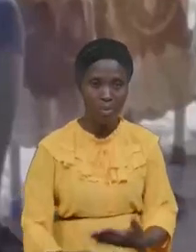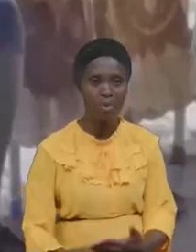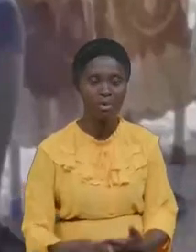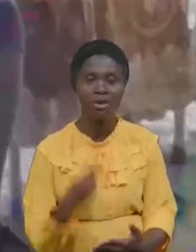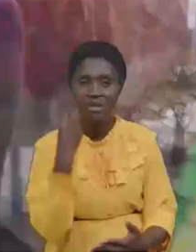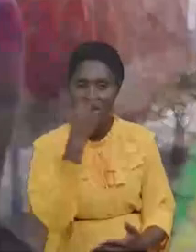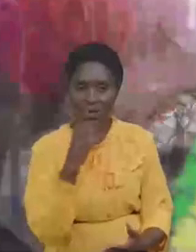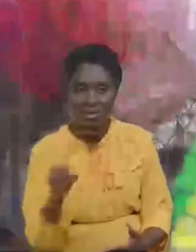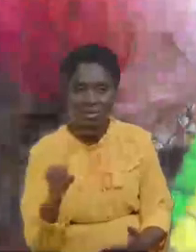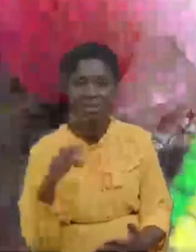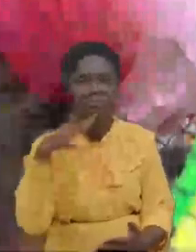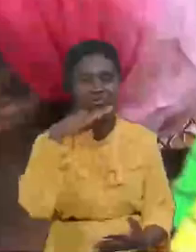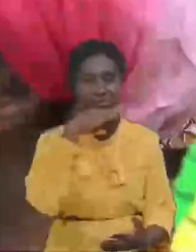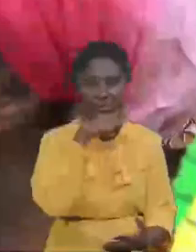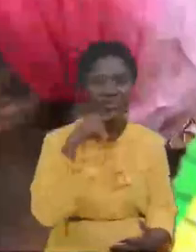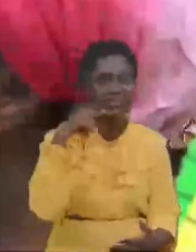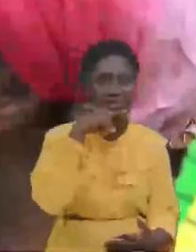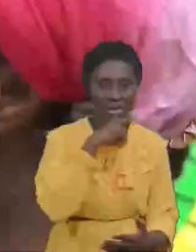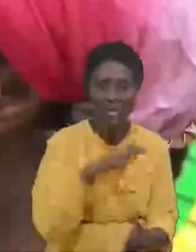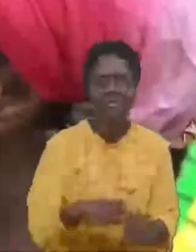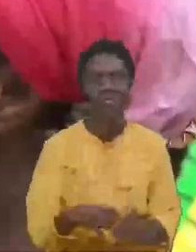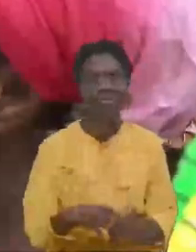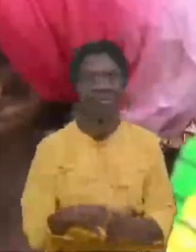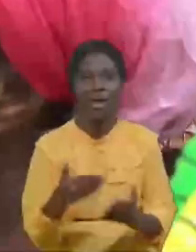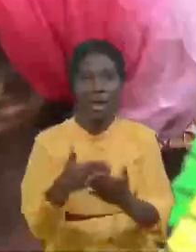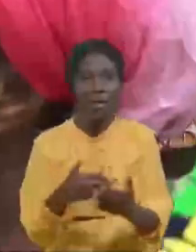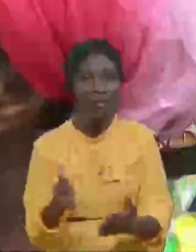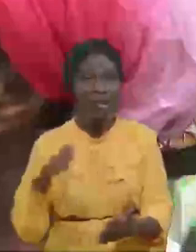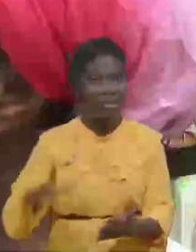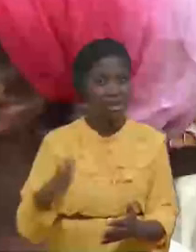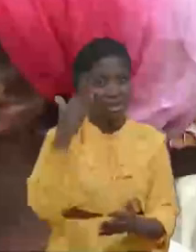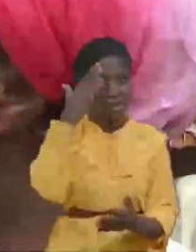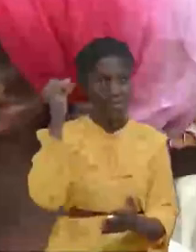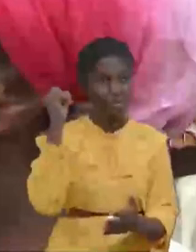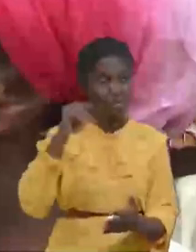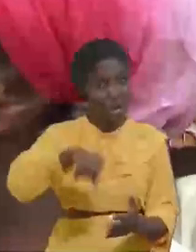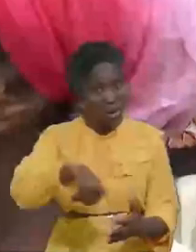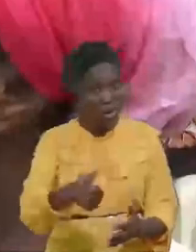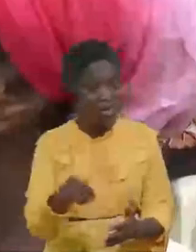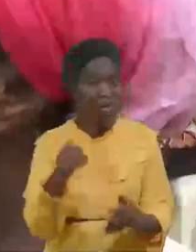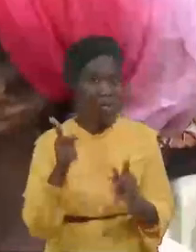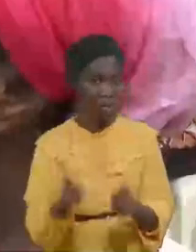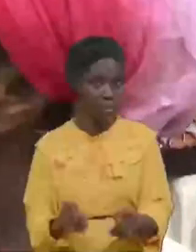Avant que l'enfant ne sache ou ne connaisse quelqu'un,